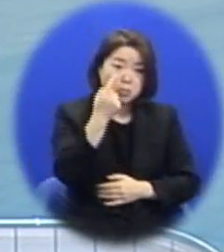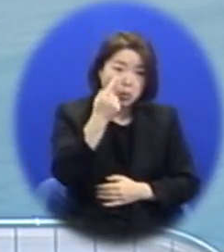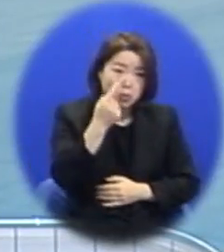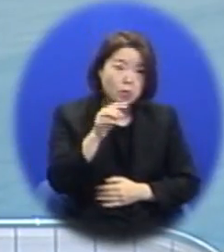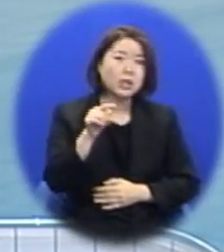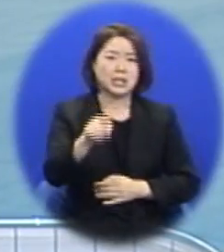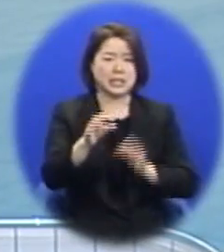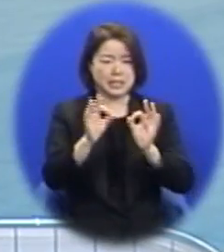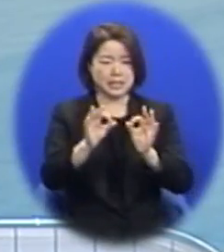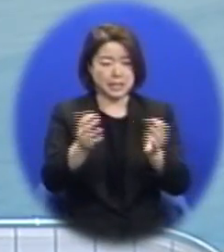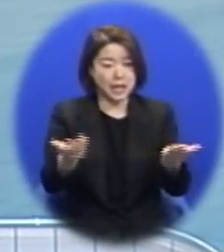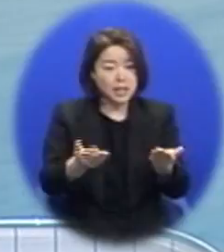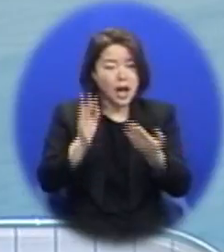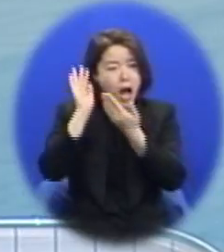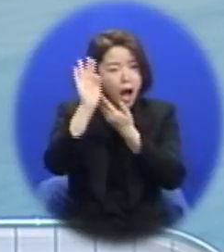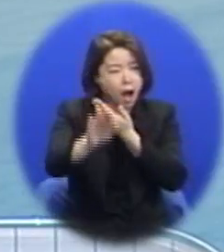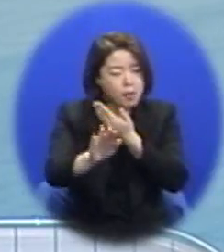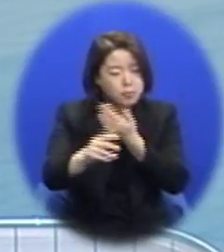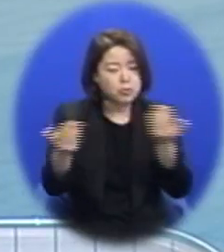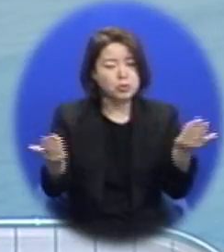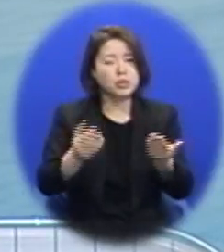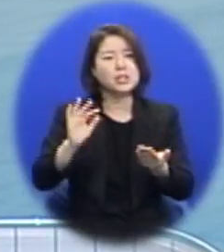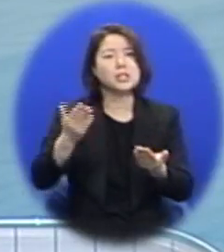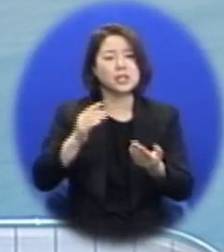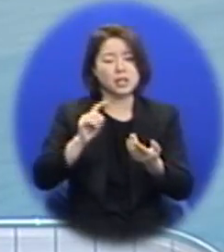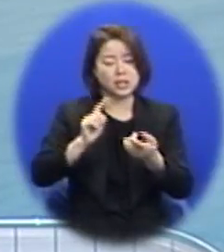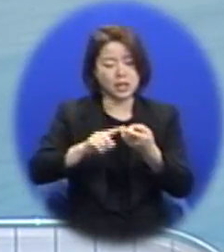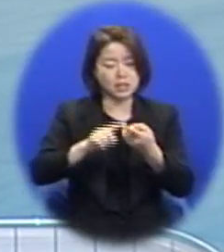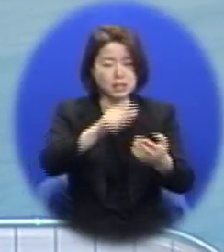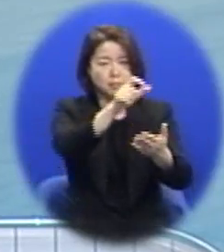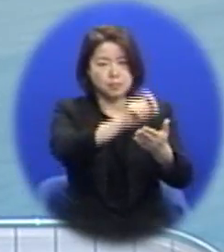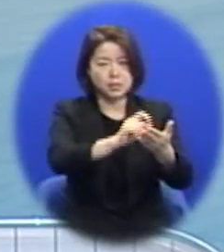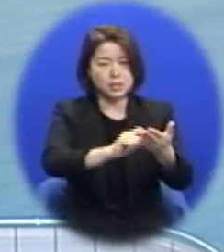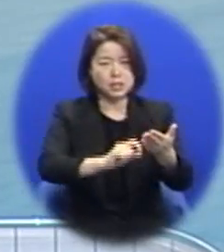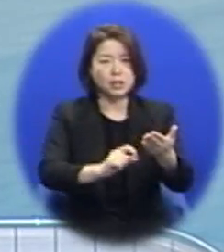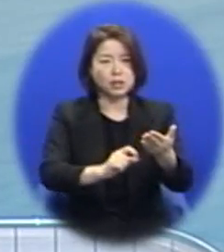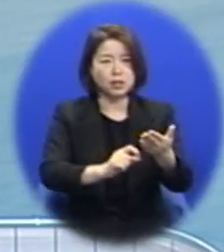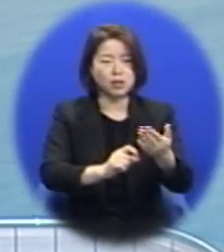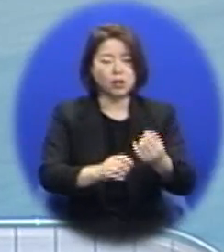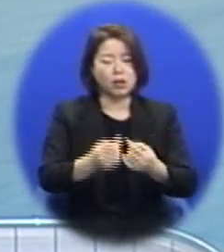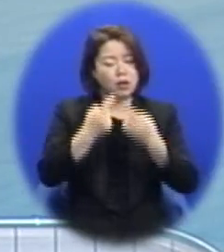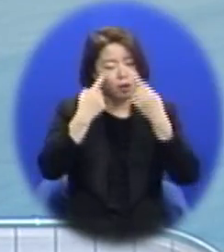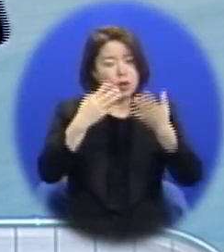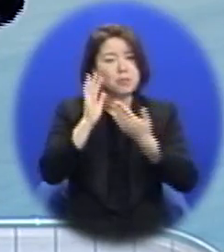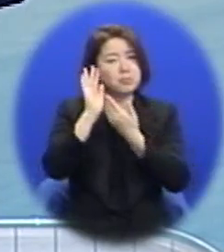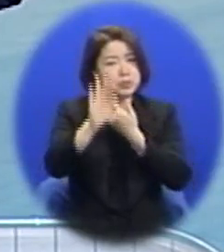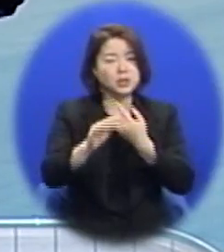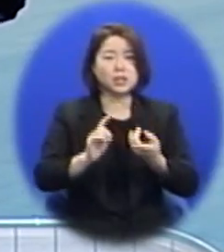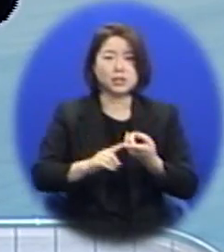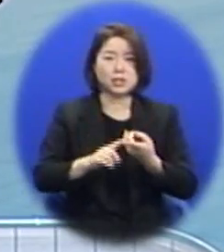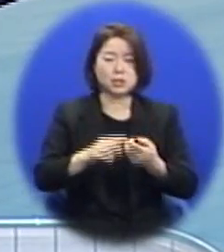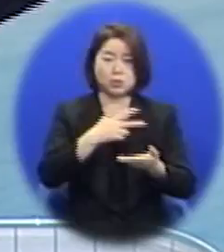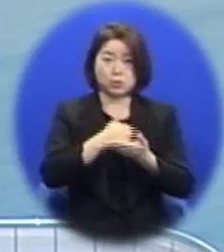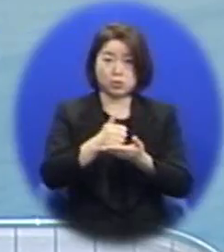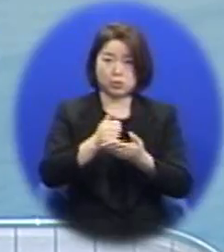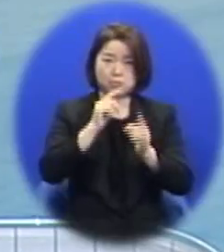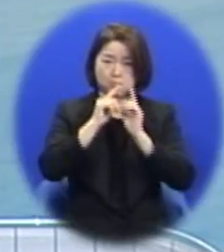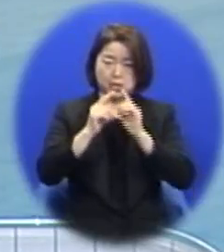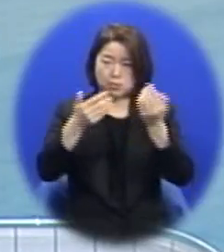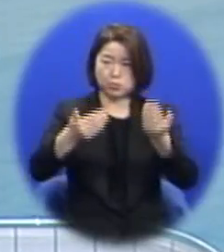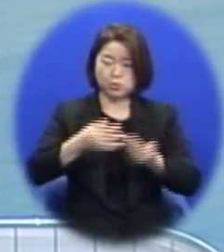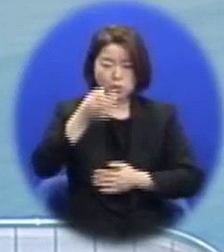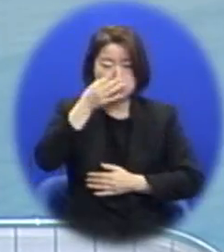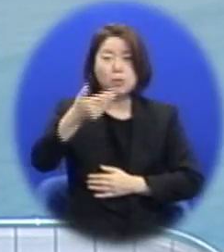일과 장차 될 일을 기록하라. 그래서 분명히 미래에 대하여 주님은 말씀하시고